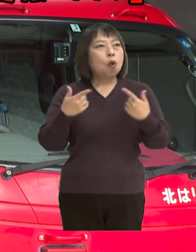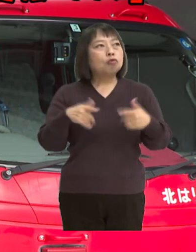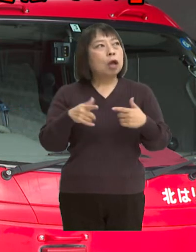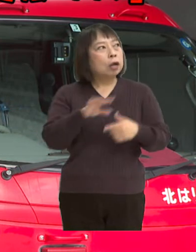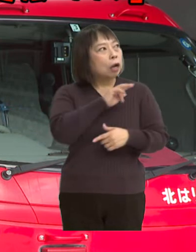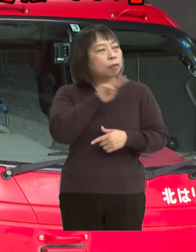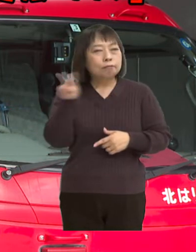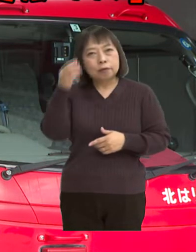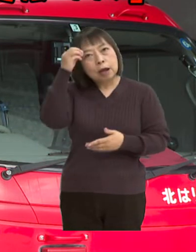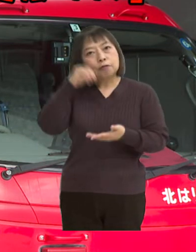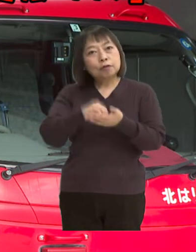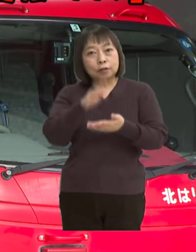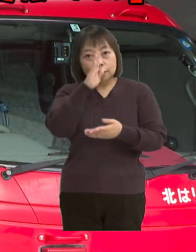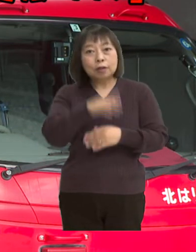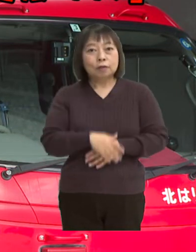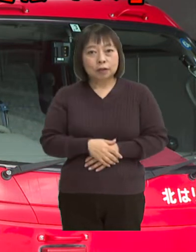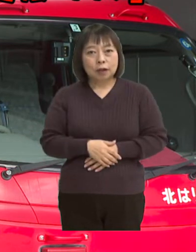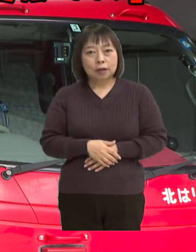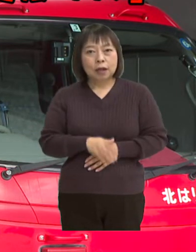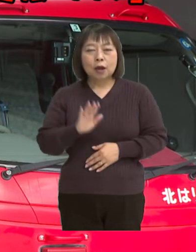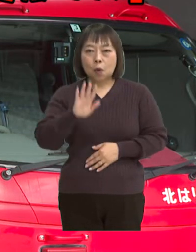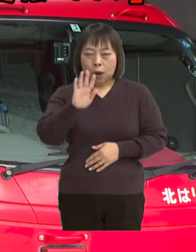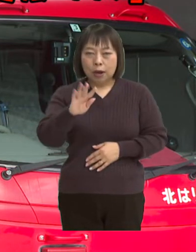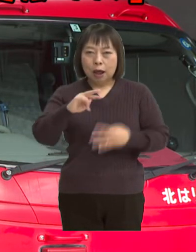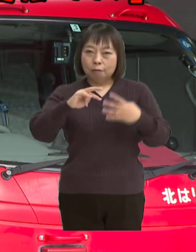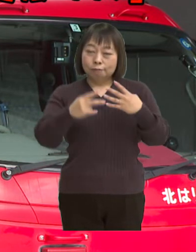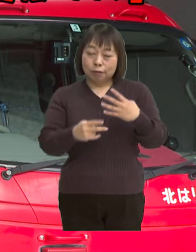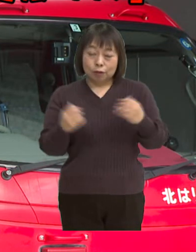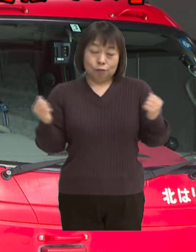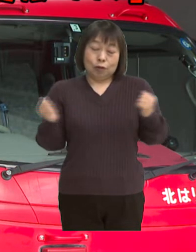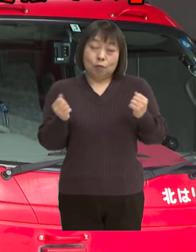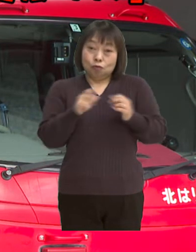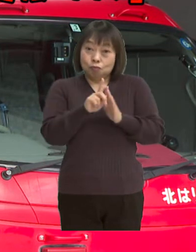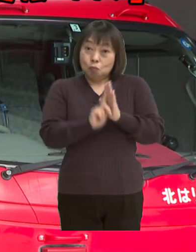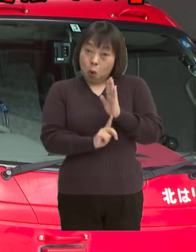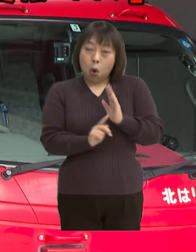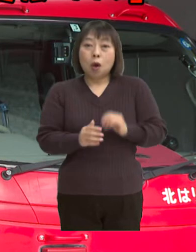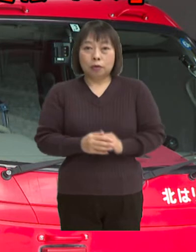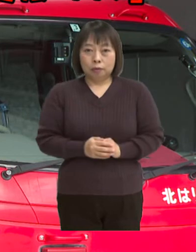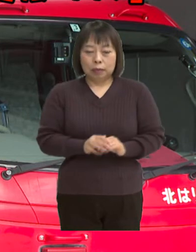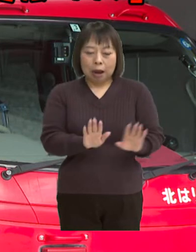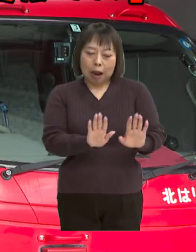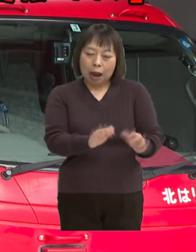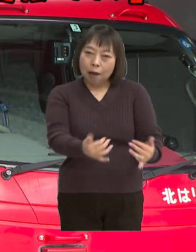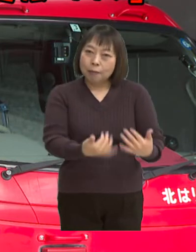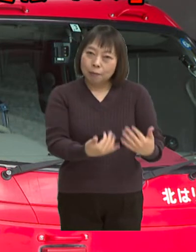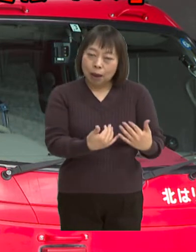う。これから季節的に寒くなり、火を扱う機会が増え、火災